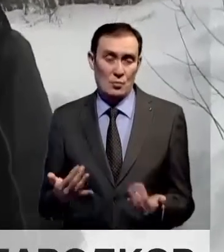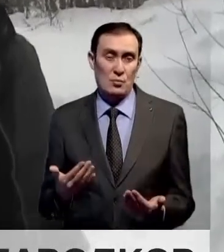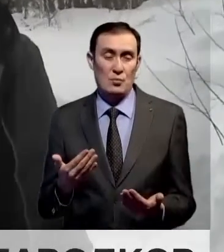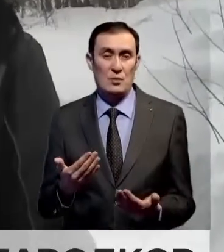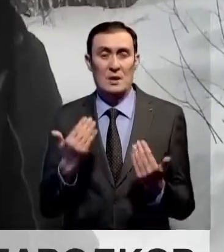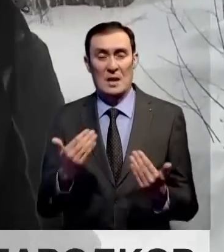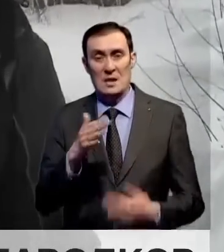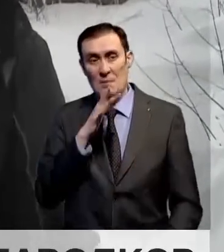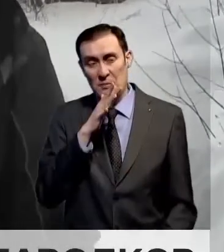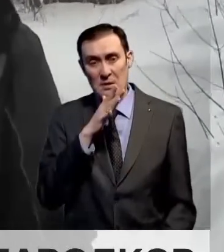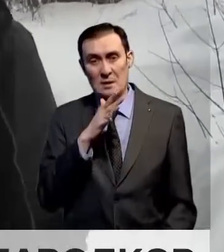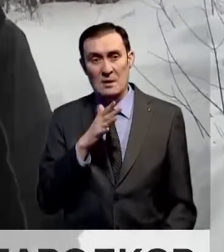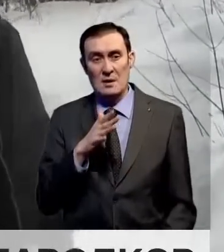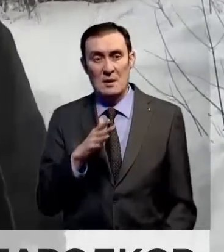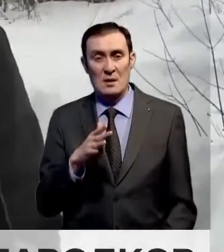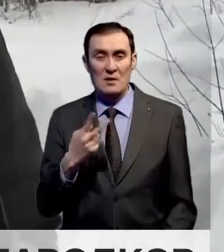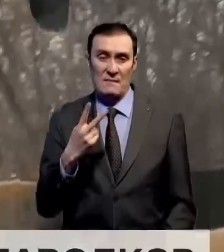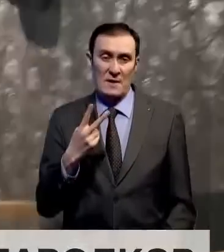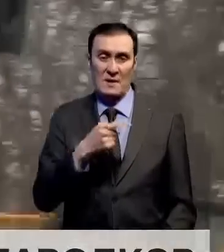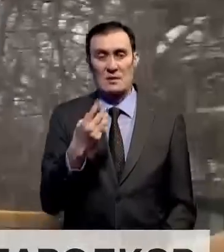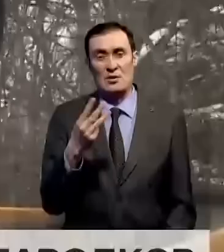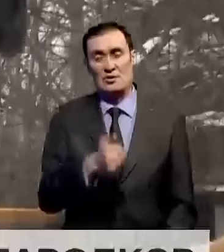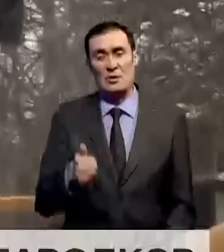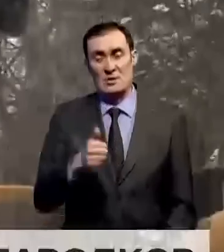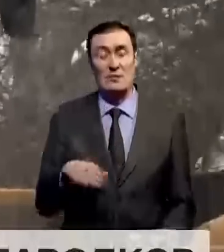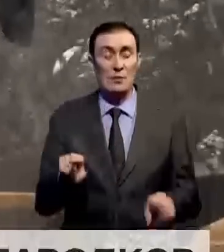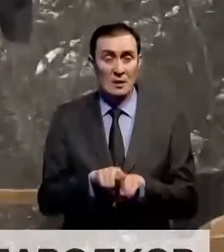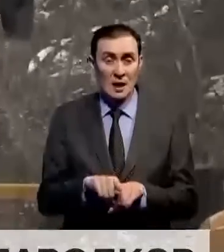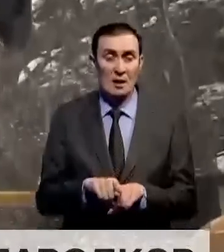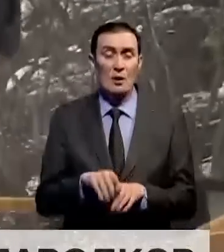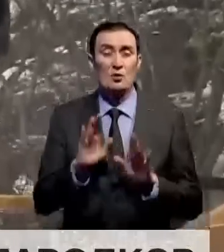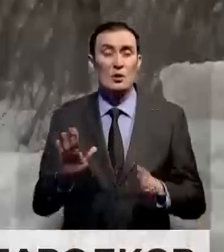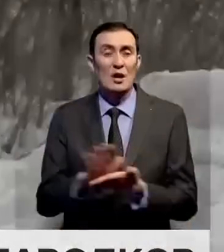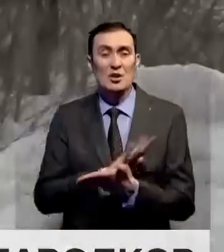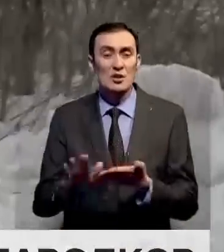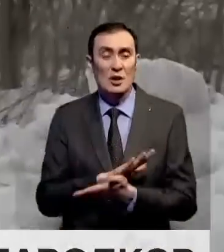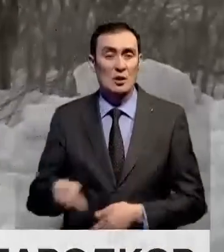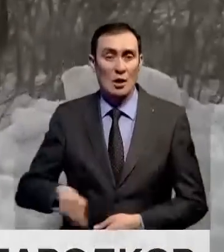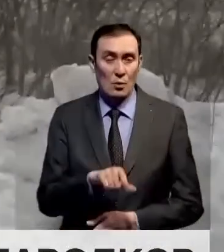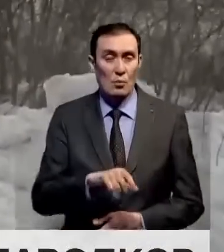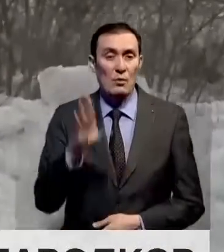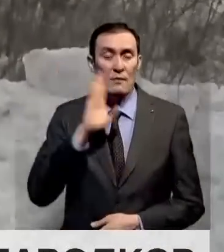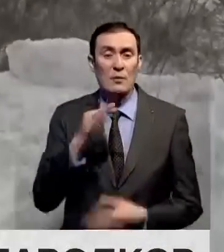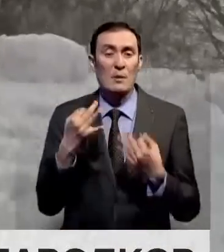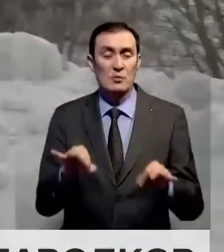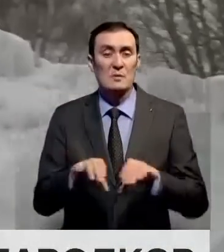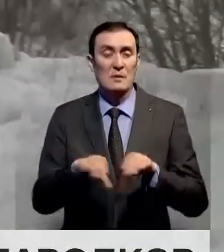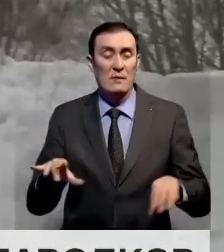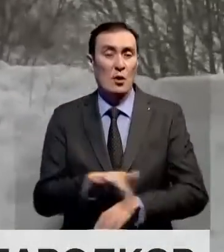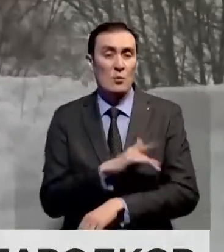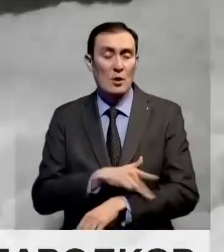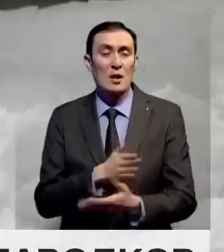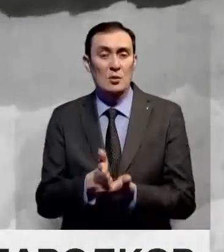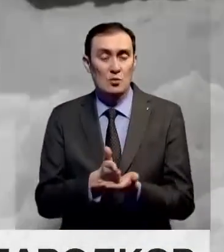Здесь на данный момент, в принципе, часа 2-3. Итак, несколько часов только чистят дороги к водопропускным системам. Коммунальные